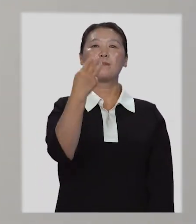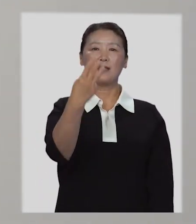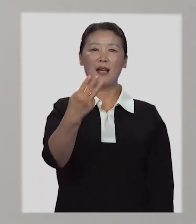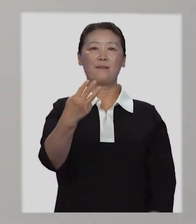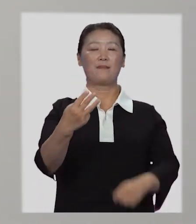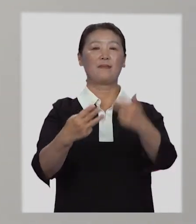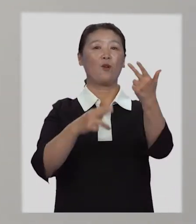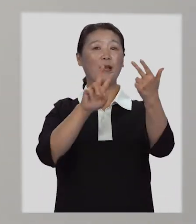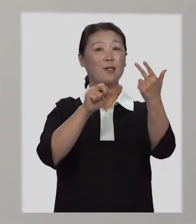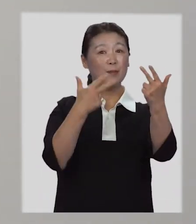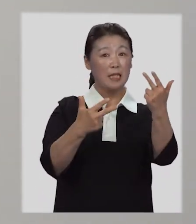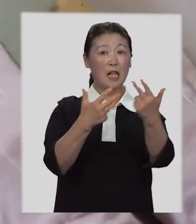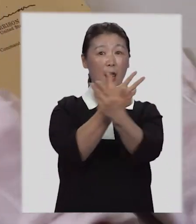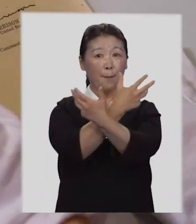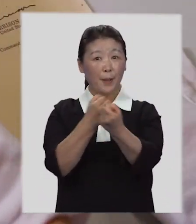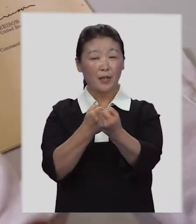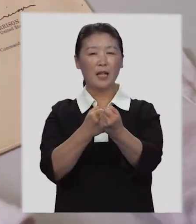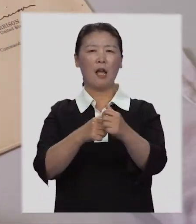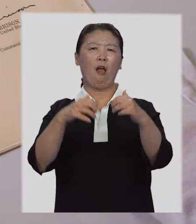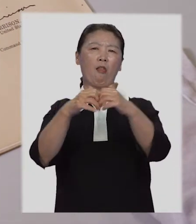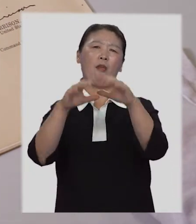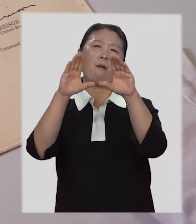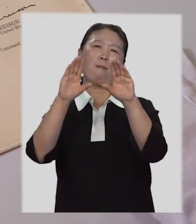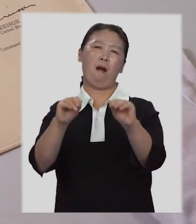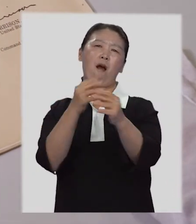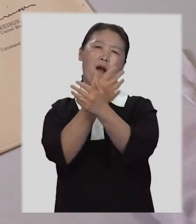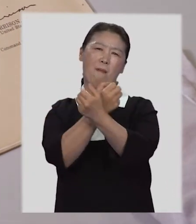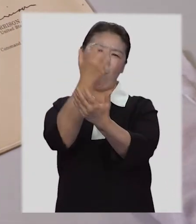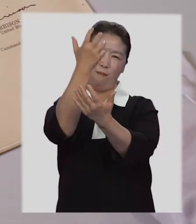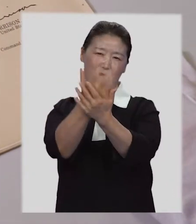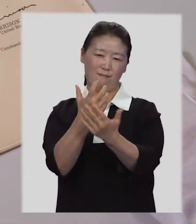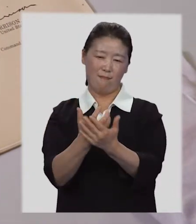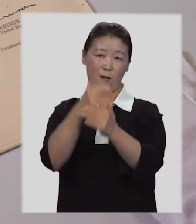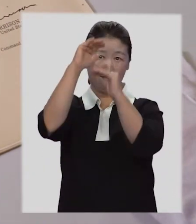1953년 7월 27일 체결된 정전협정문입니다.